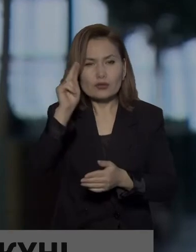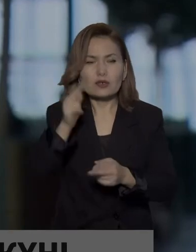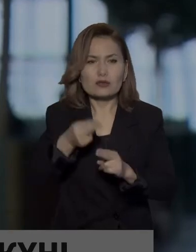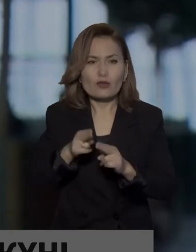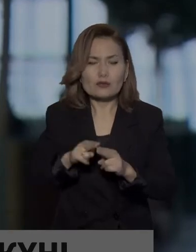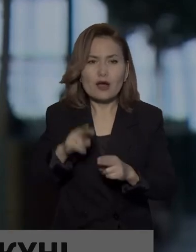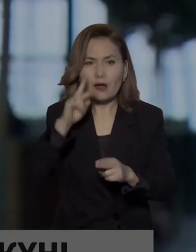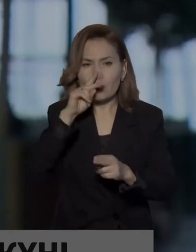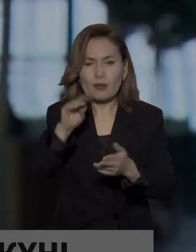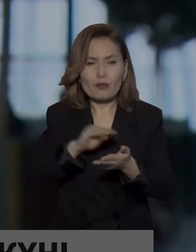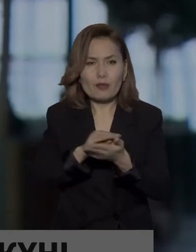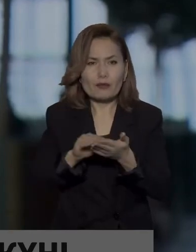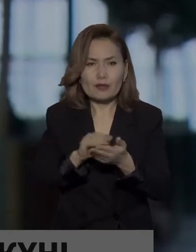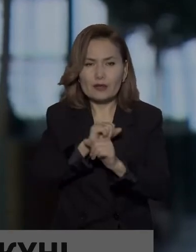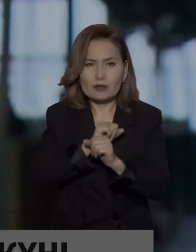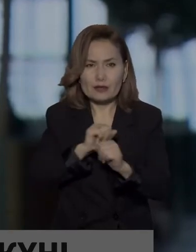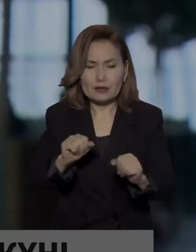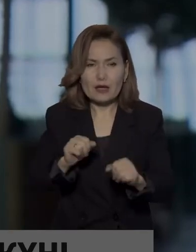Мына